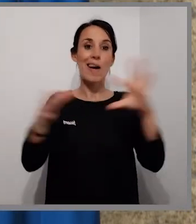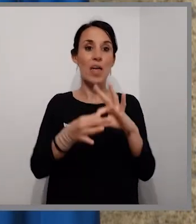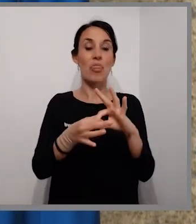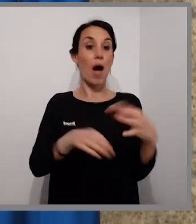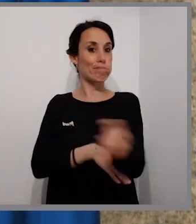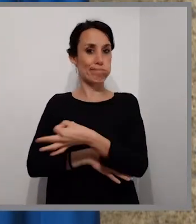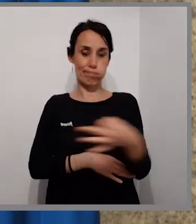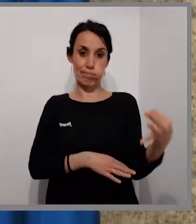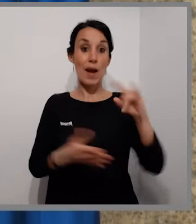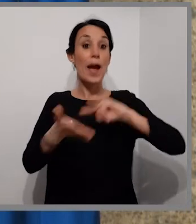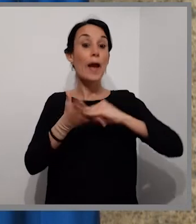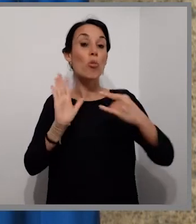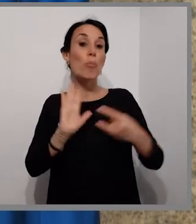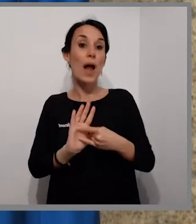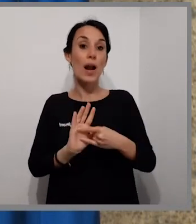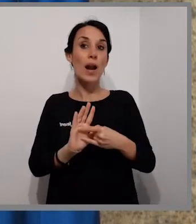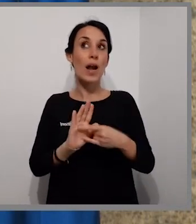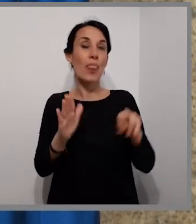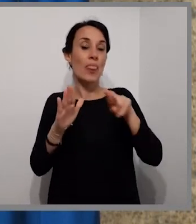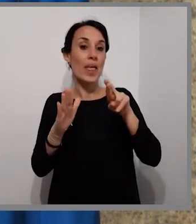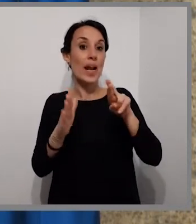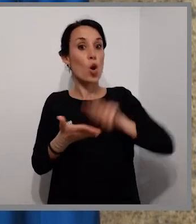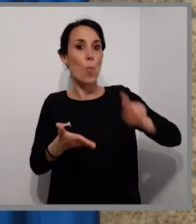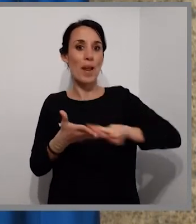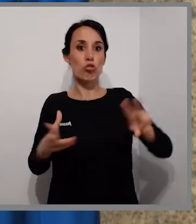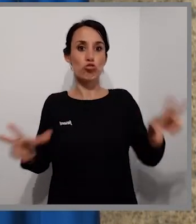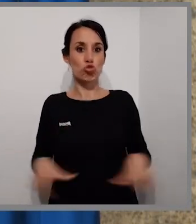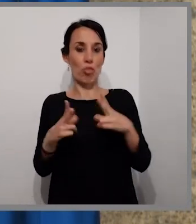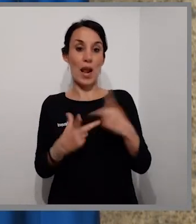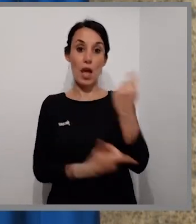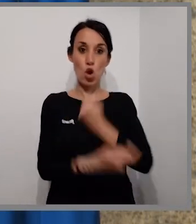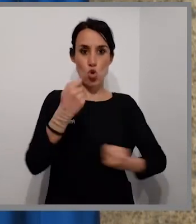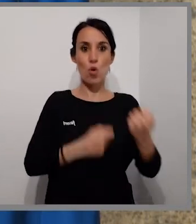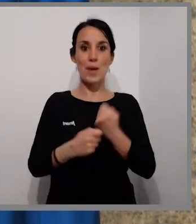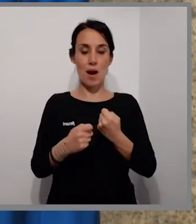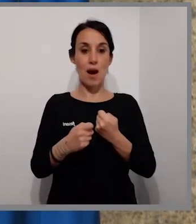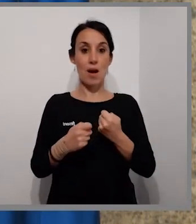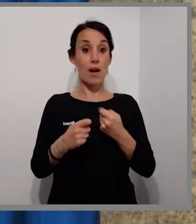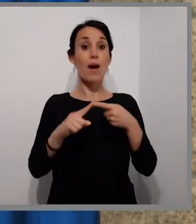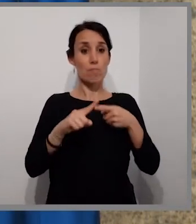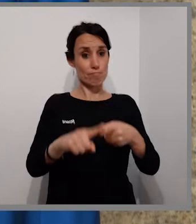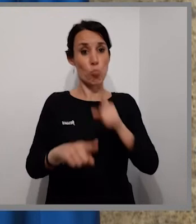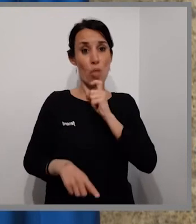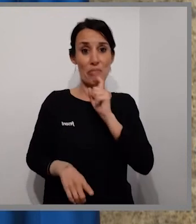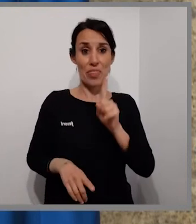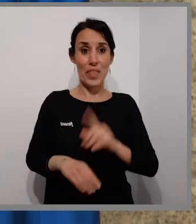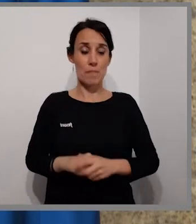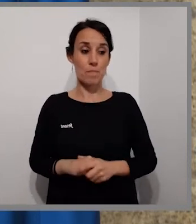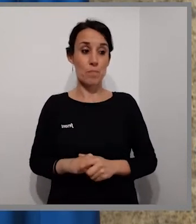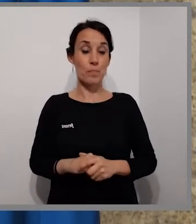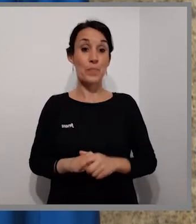aquesta aliança efectiva en un pla de recuperació social i econòmica que va ser molt